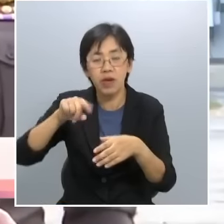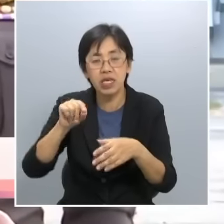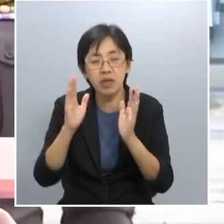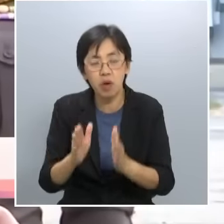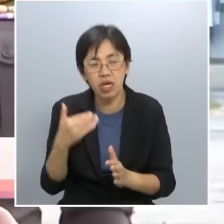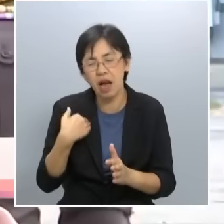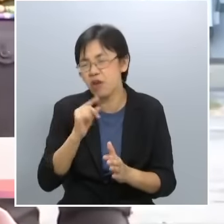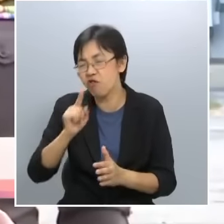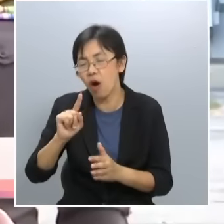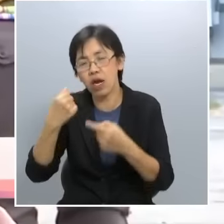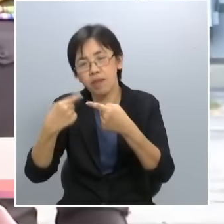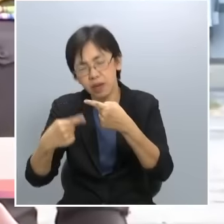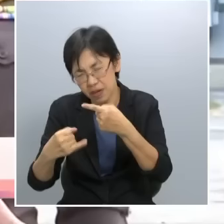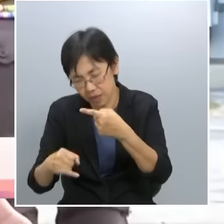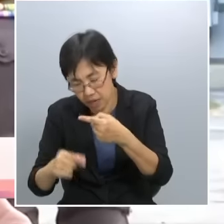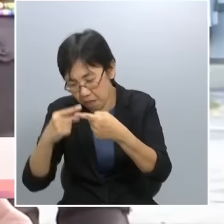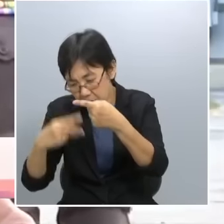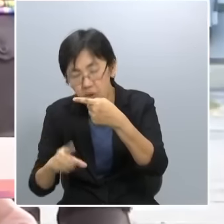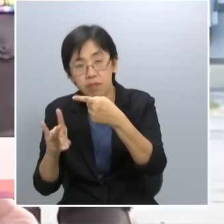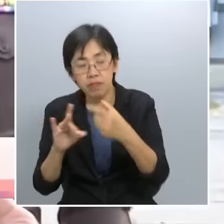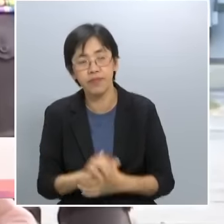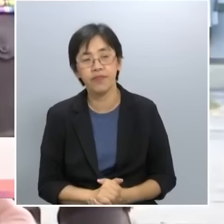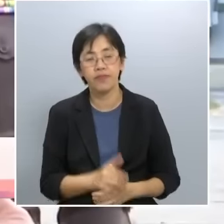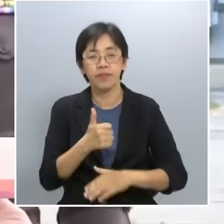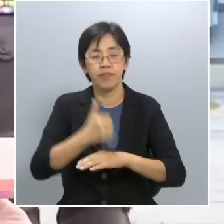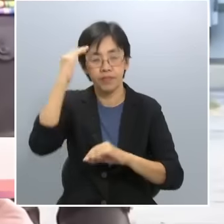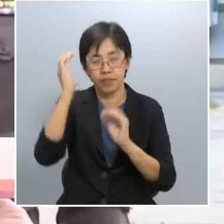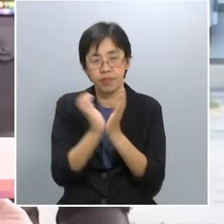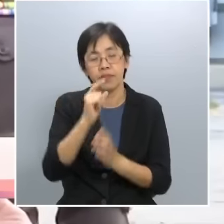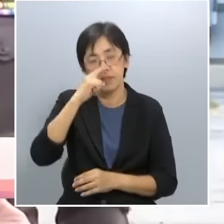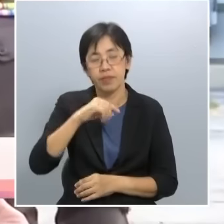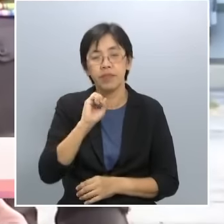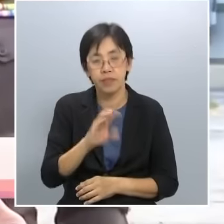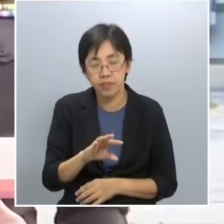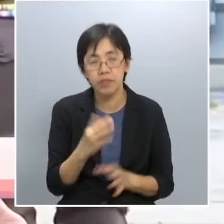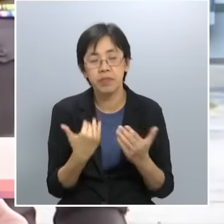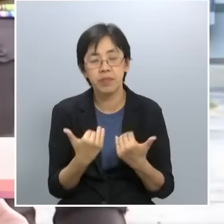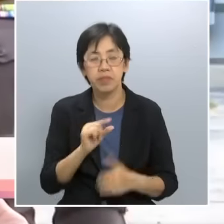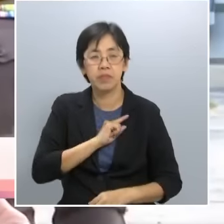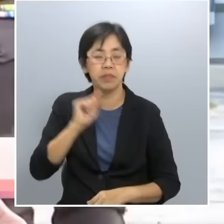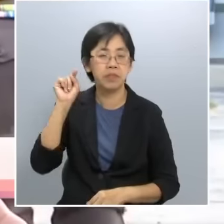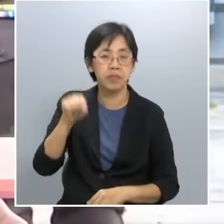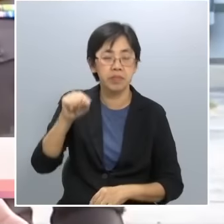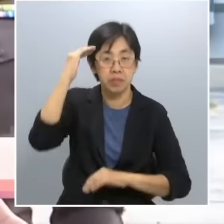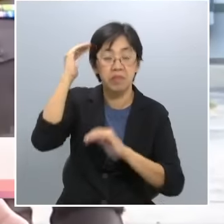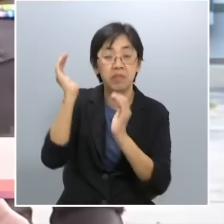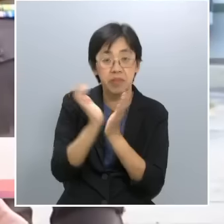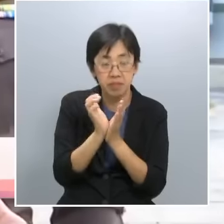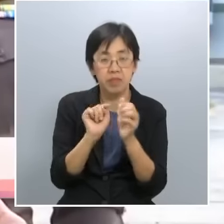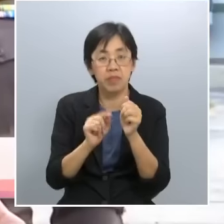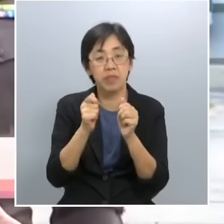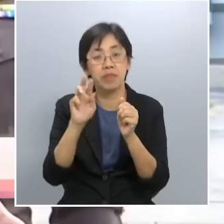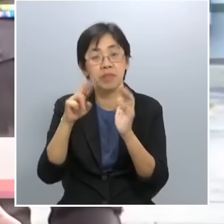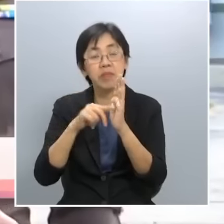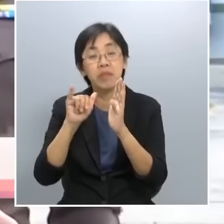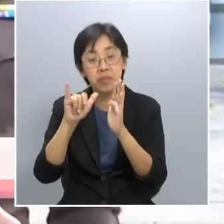คดีด้วยกันดังนั้นผบ.ตร.พลตำรวจเอกต่อศักดิ์สุขวิมลเนี่ยบอกว่าได้สั่งการกรณีตำรวจสภ.อรัญญประเทศ